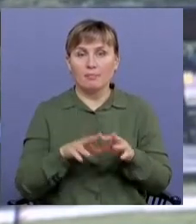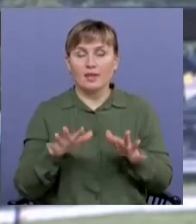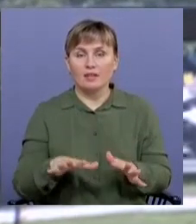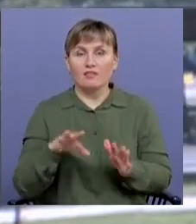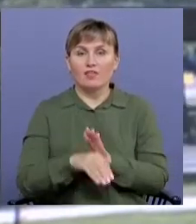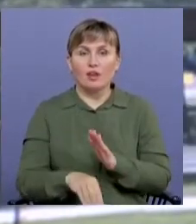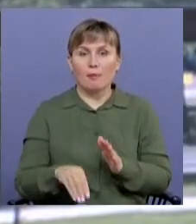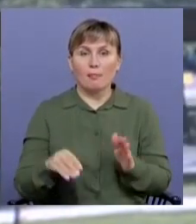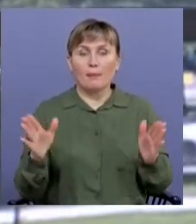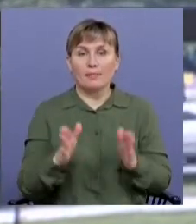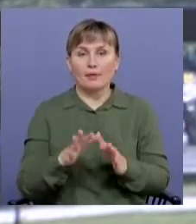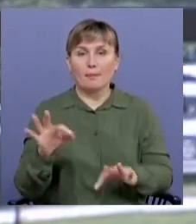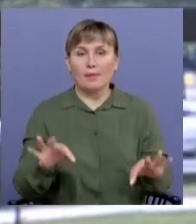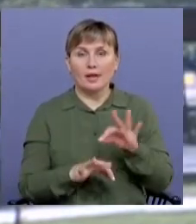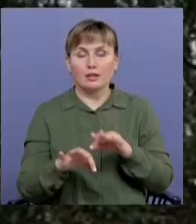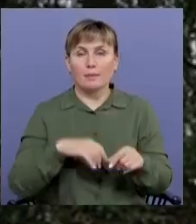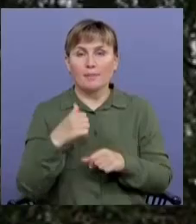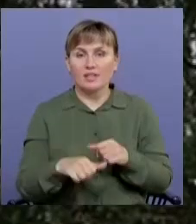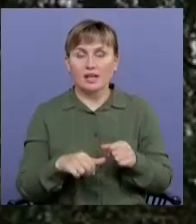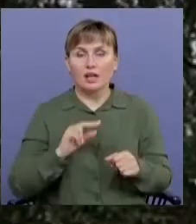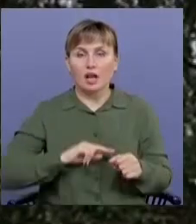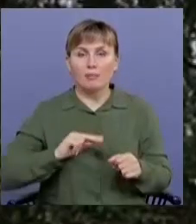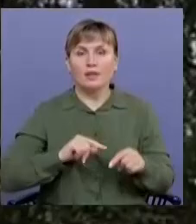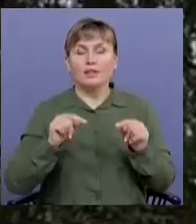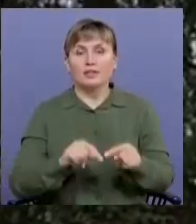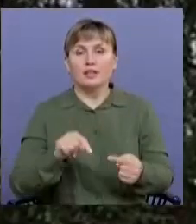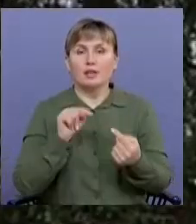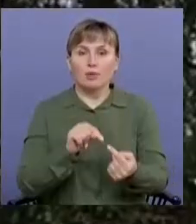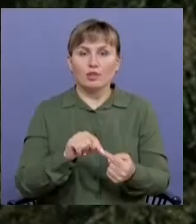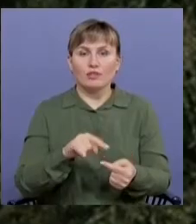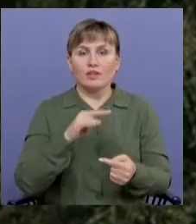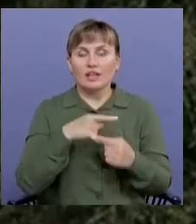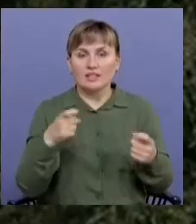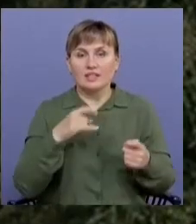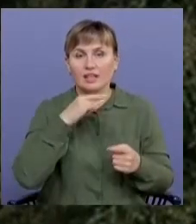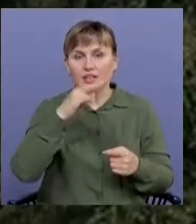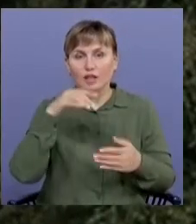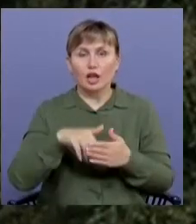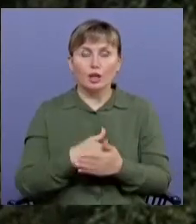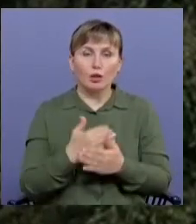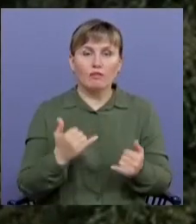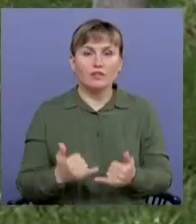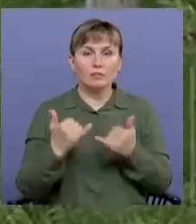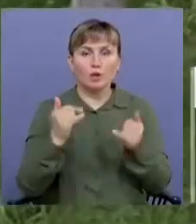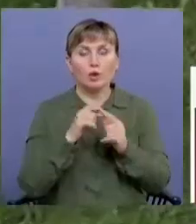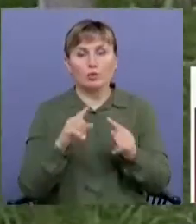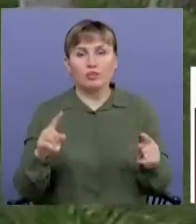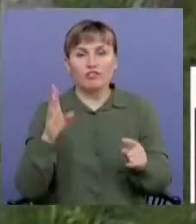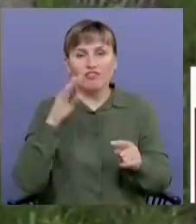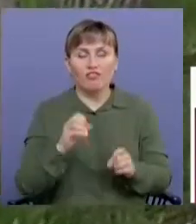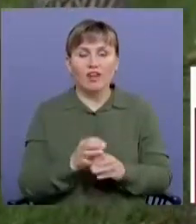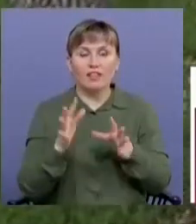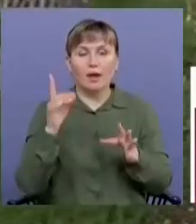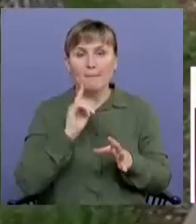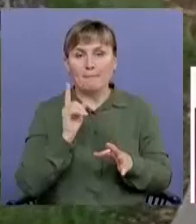это в рамках оптимизации проектных материалов, проектных работ. А здесь, напротив гостиницы «Казахстан», появится новая достопримечательность города – уникальный фонтан. Правда,